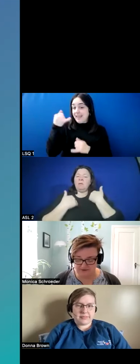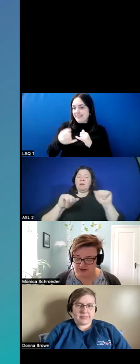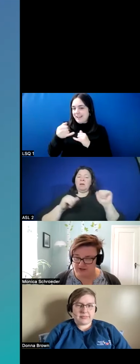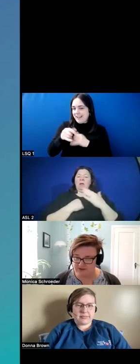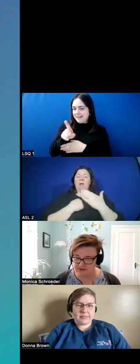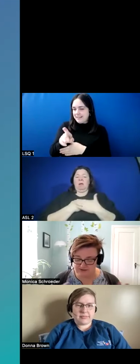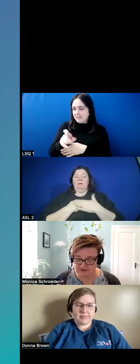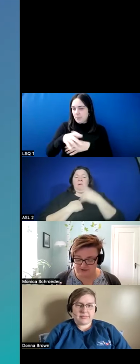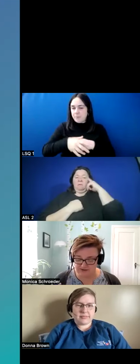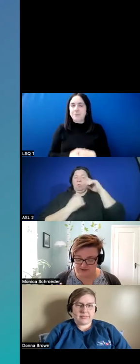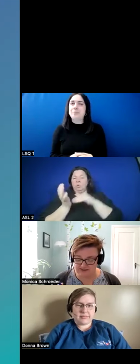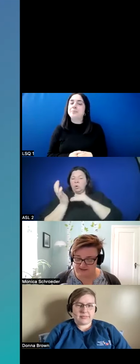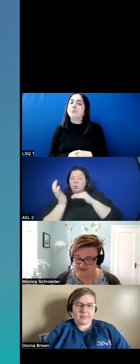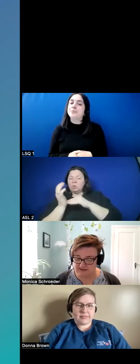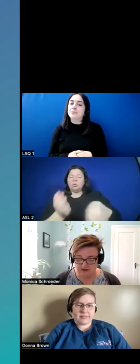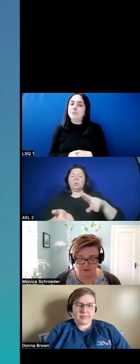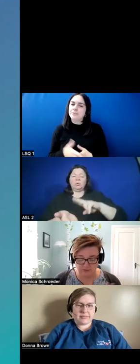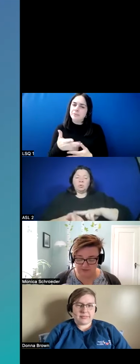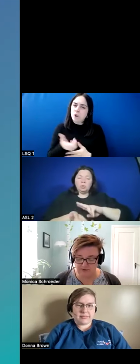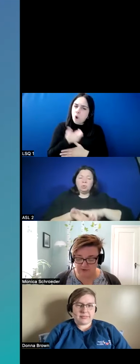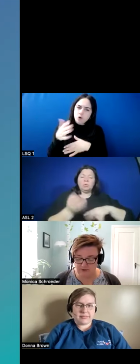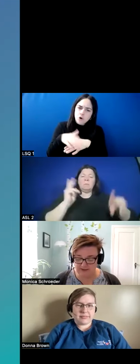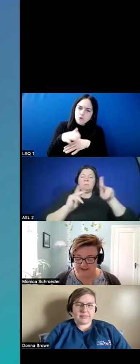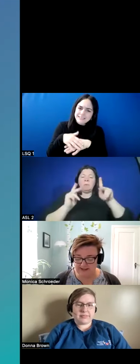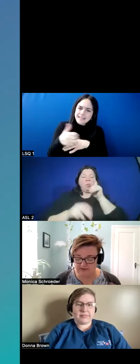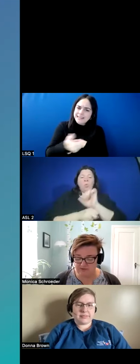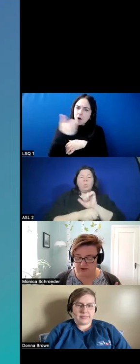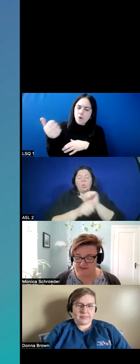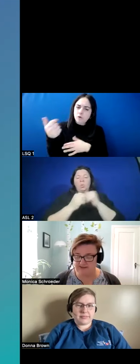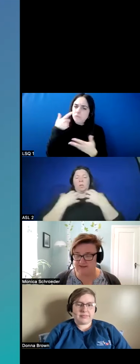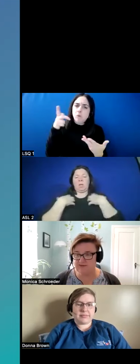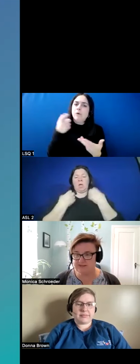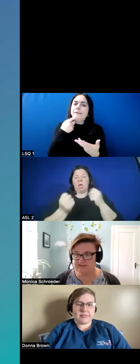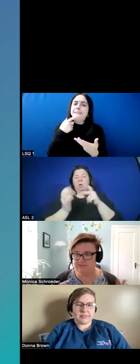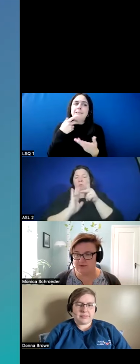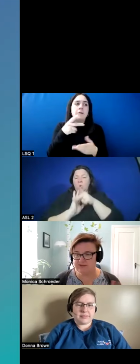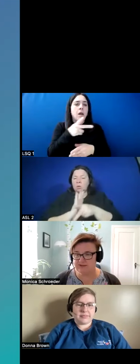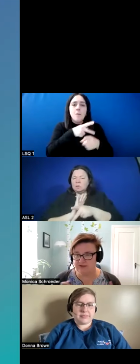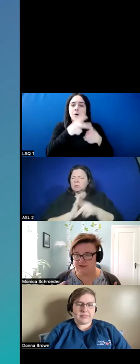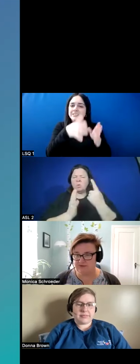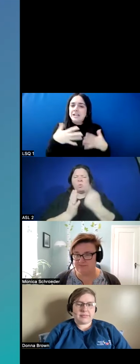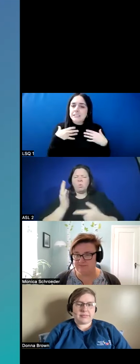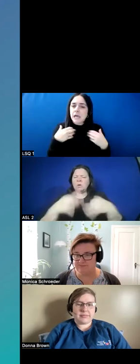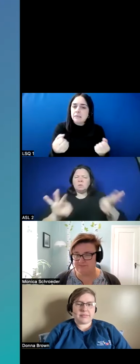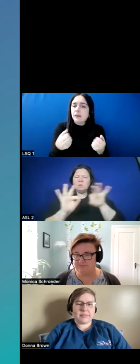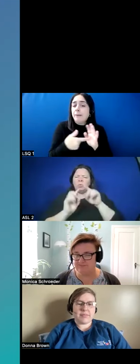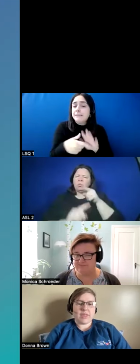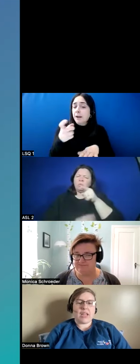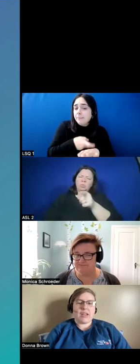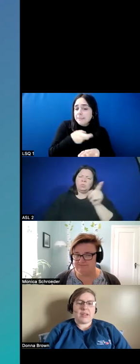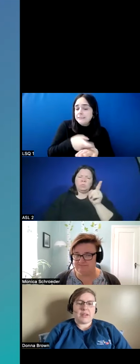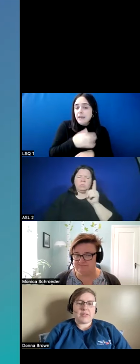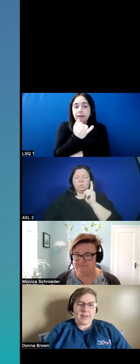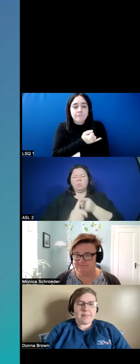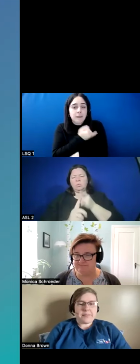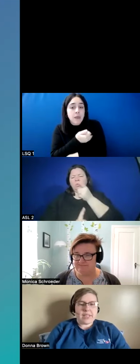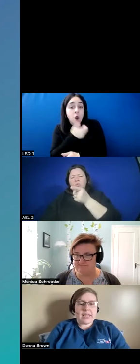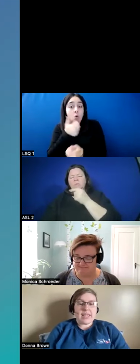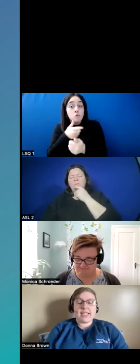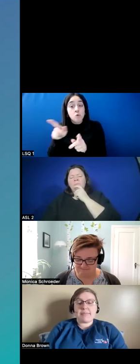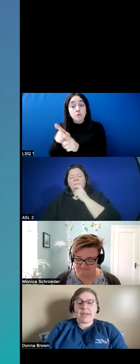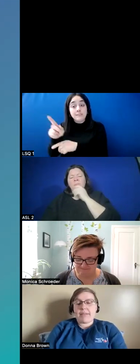aurais d'autres conseils à donner aux médecins, infirmières, personnes qui travaillent dans le domaine de la politique des